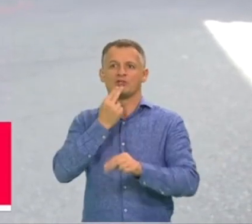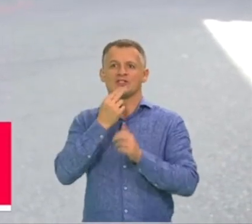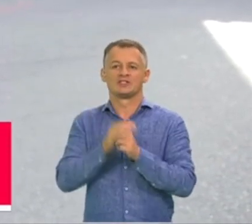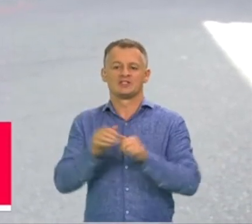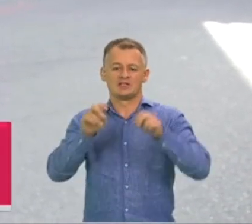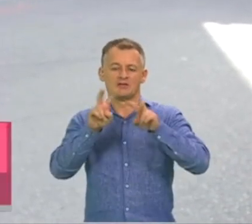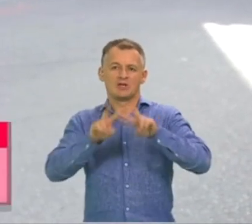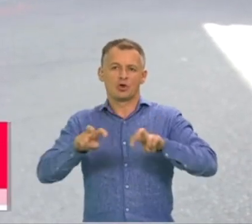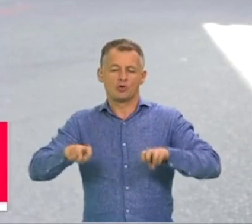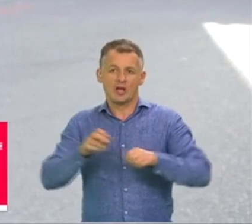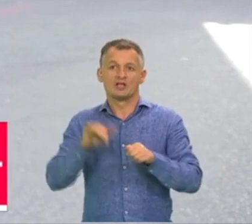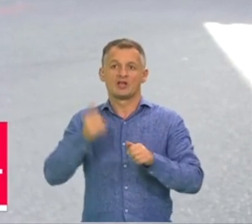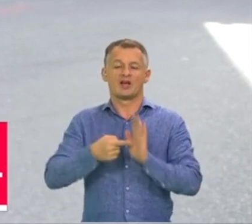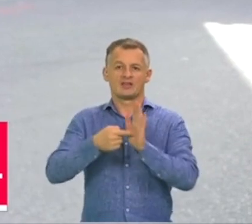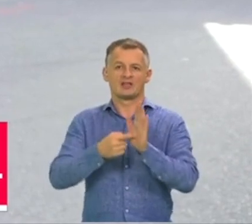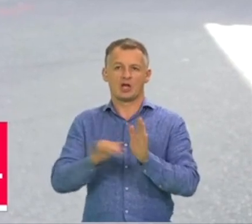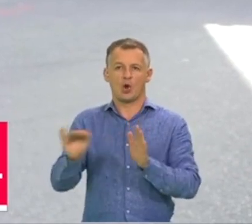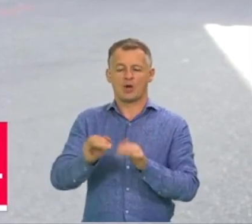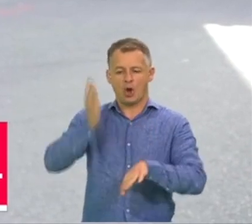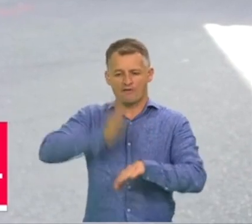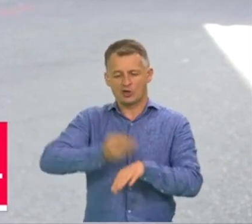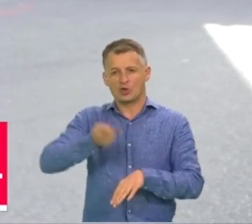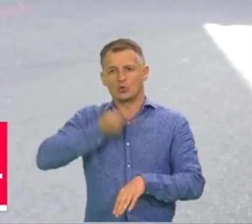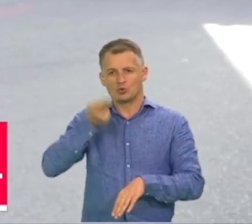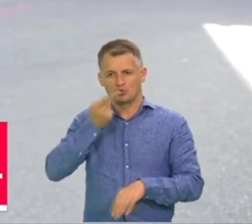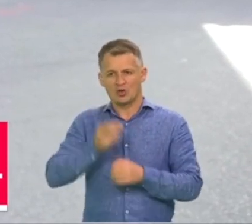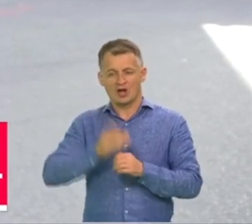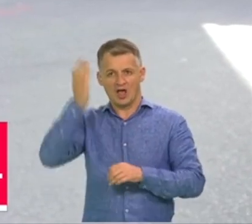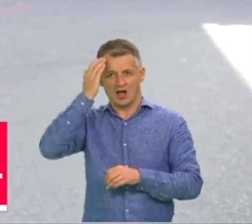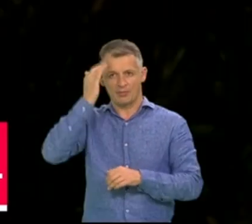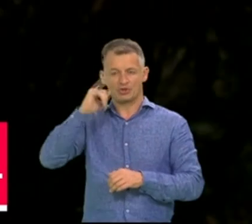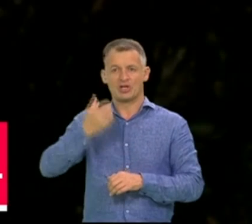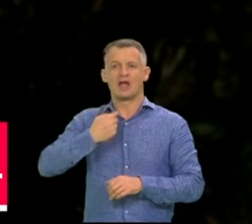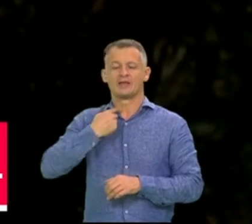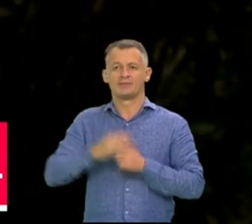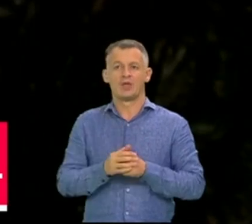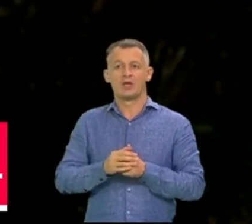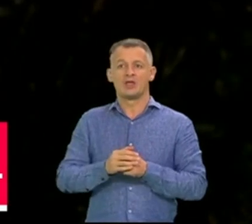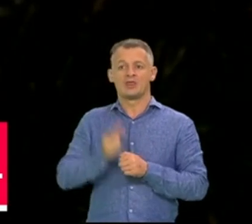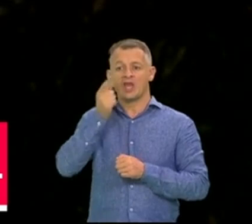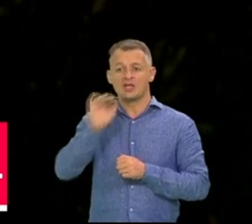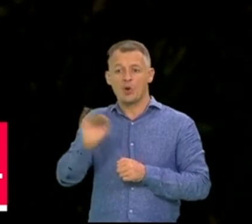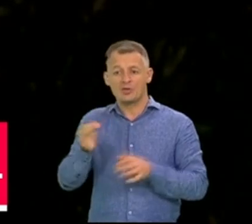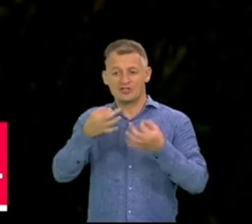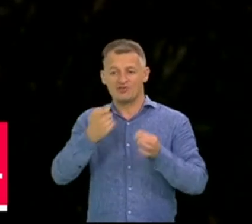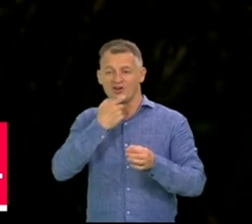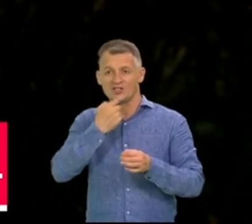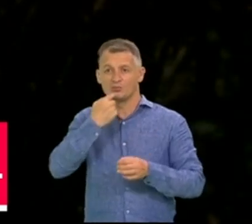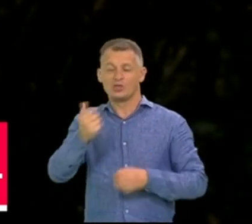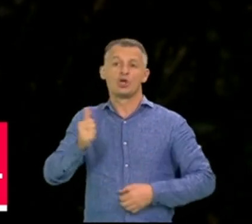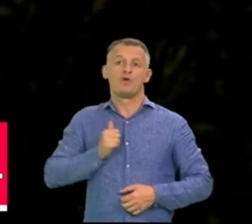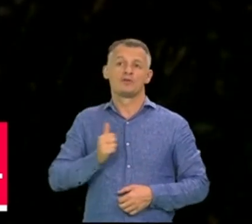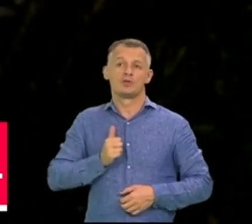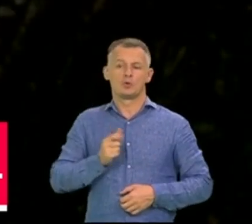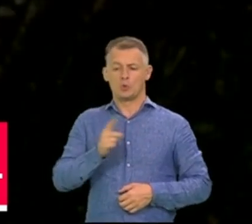ca diagnostic leziune superficială a altor părți ale capului și gâtului. Tatăl băiatului de 10 ani spune că ofițerul ar fi susținut că nu